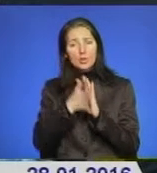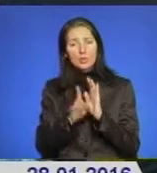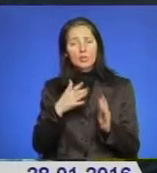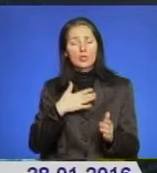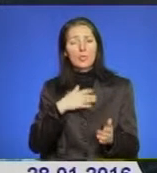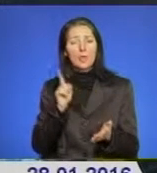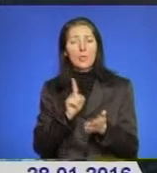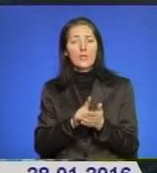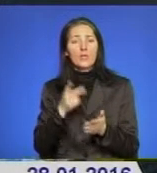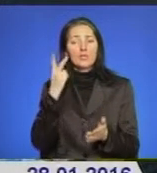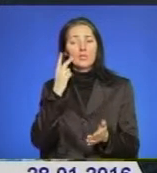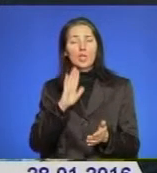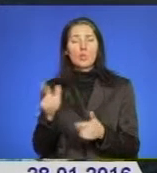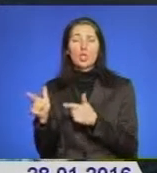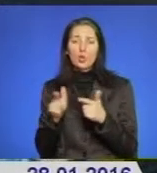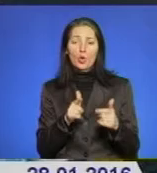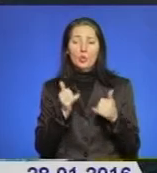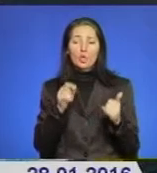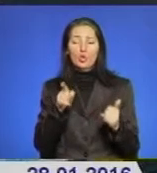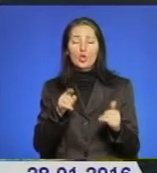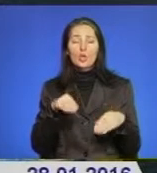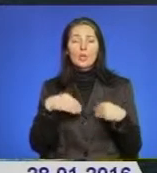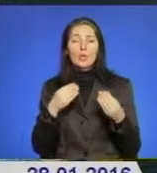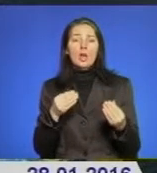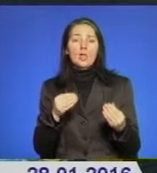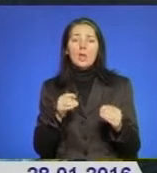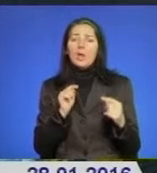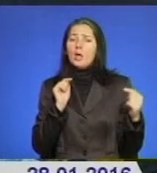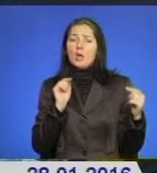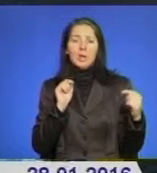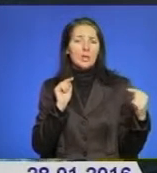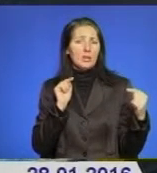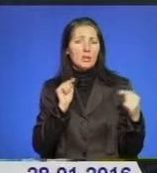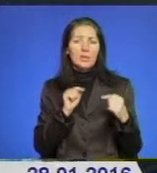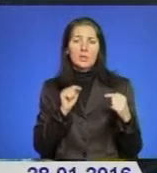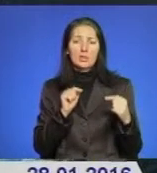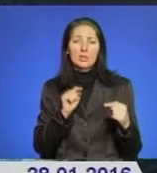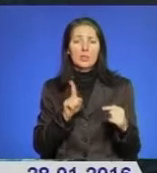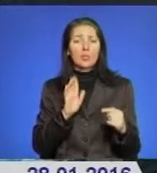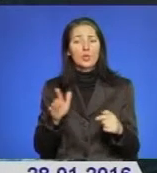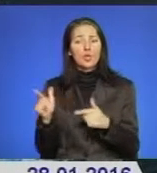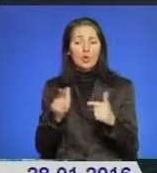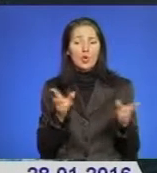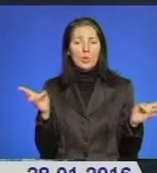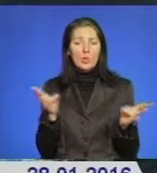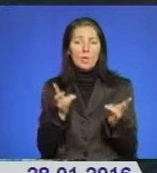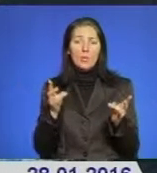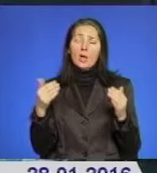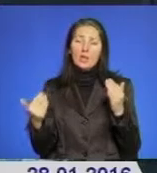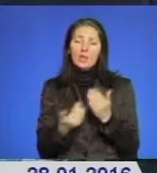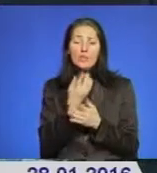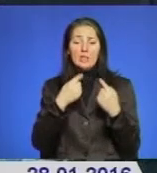повинні завжди бути готовими для того, щоб дати відсіч. Для того, щоб бути готовими, треба, напевно, відновити ту